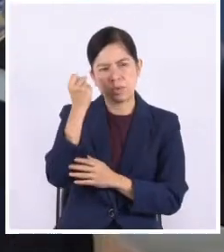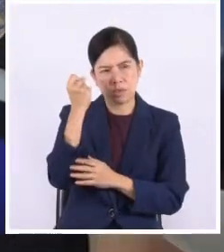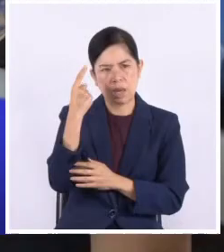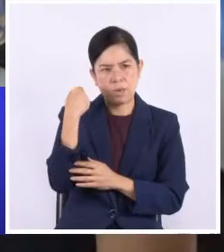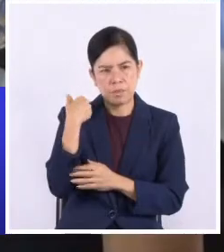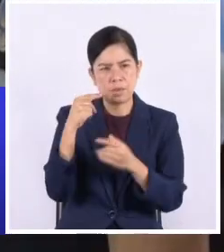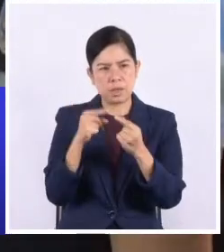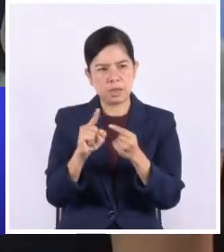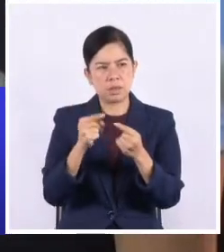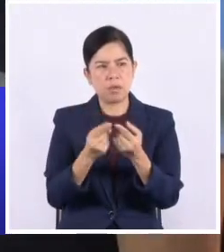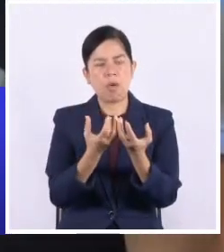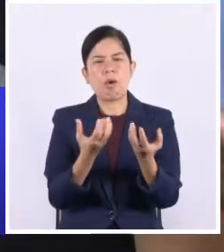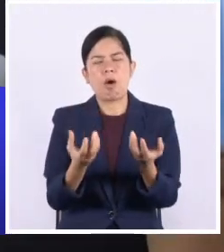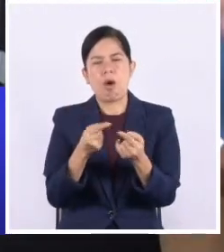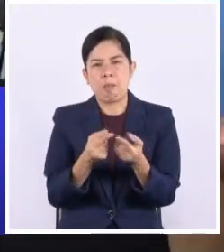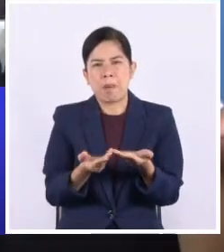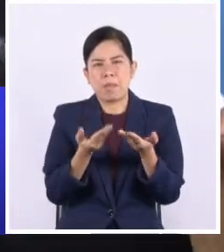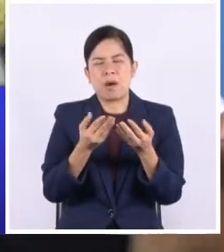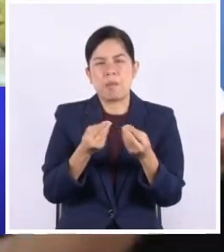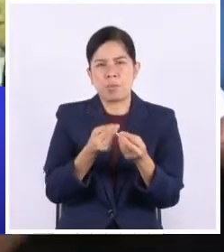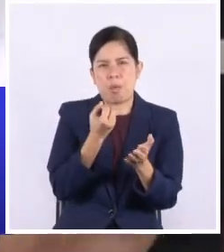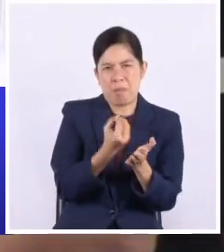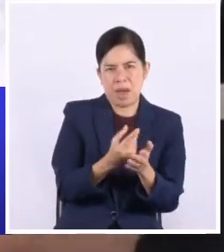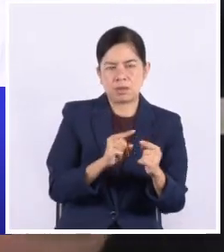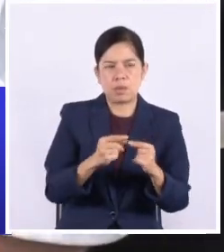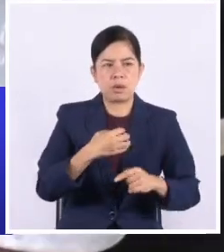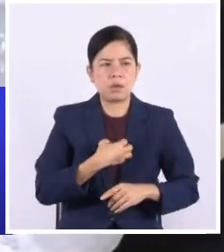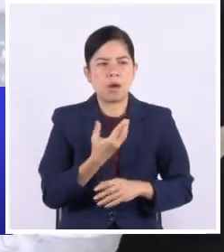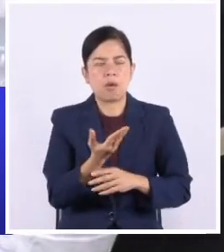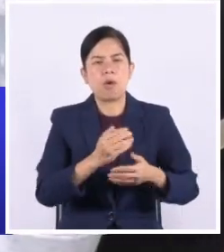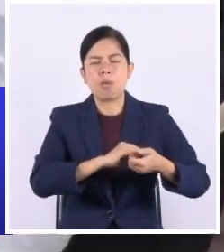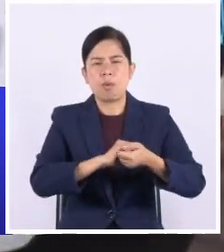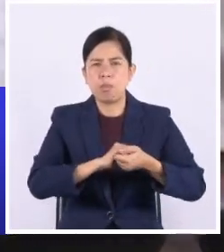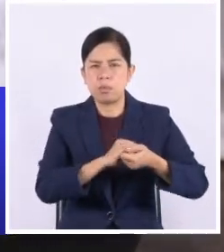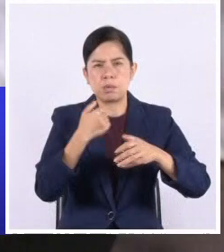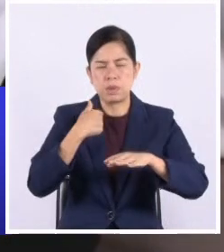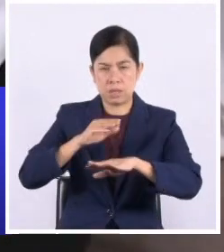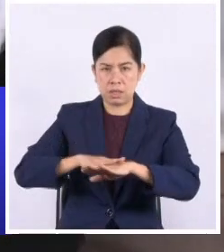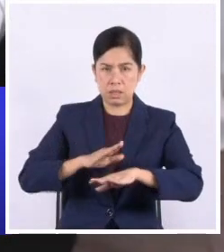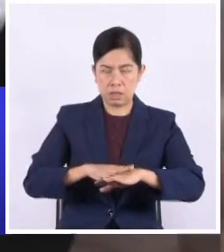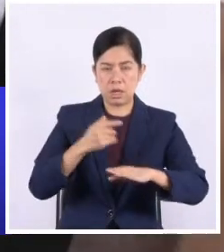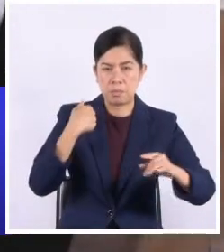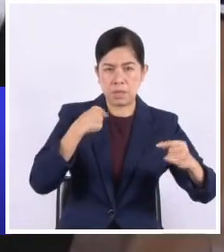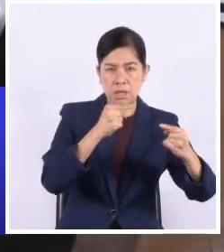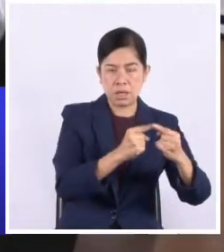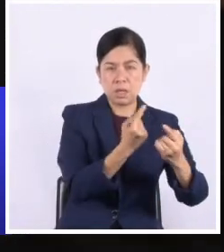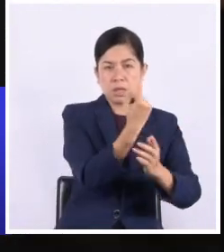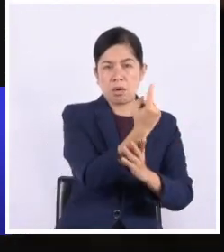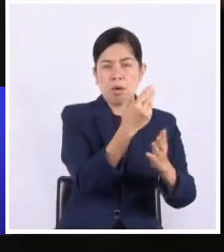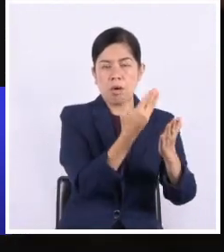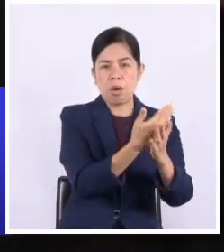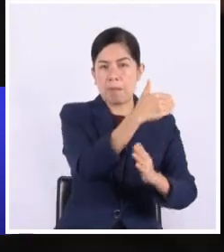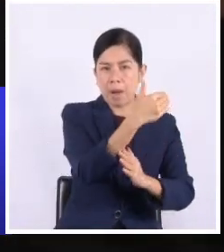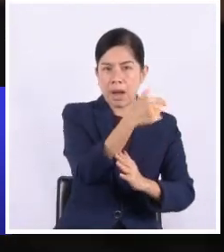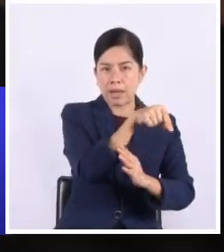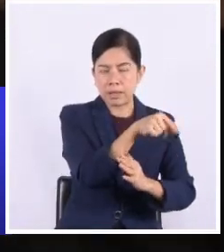หายากผักมันแพงก็จริงแต่ว่าปลายทางเนี่ยช่วยกันหน่อยได้ไหมแล้วก็กำชับปิดป้ายราคาแสดงให้กับลูกค้าเขาได้เห็นเขาจะ